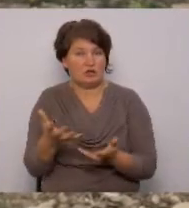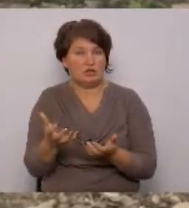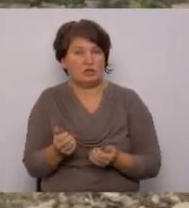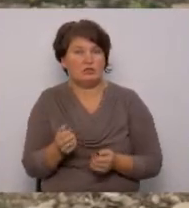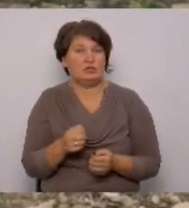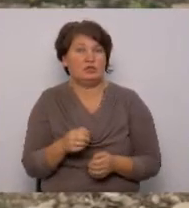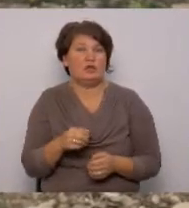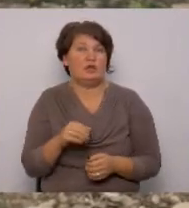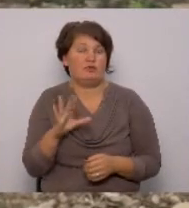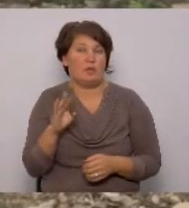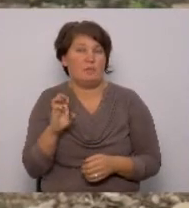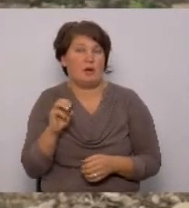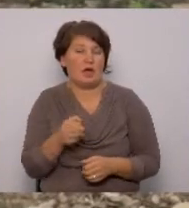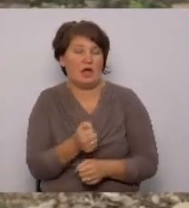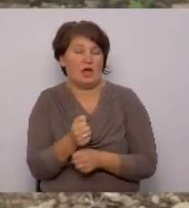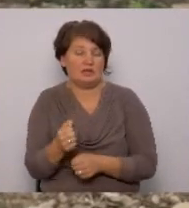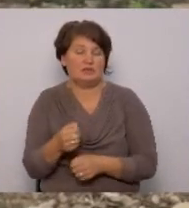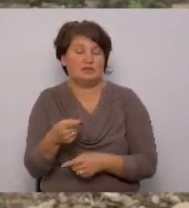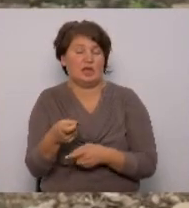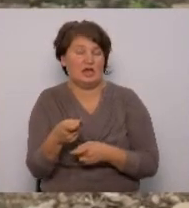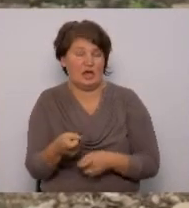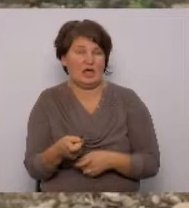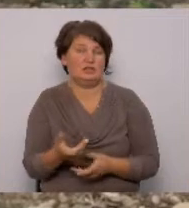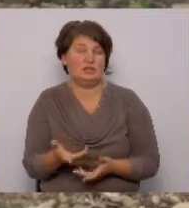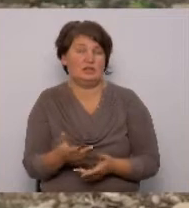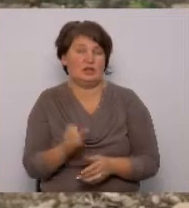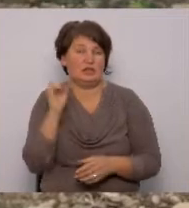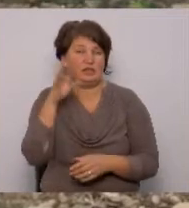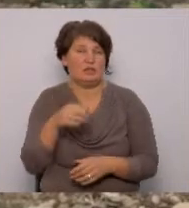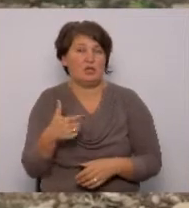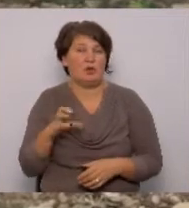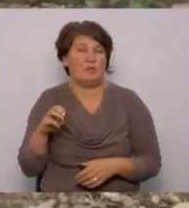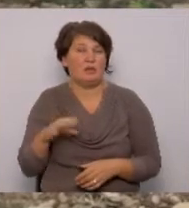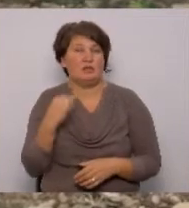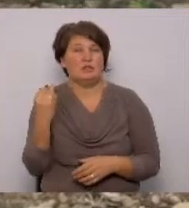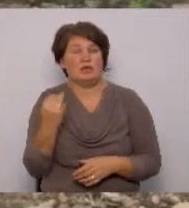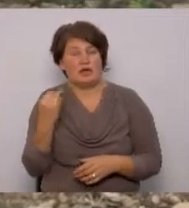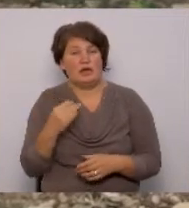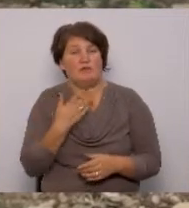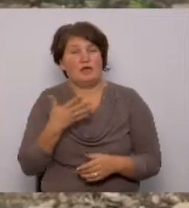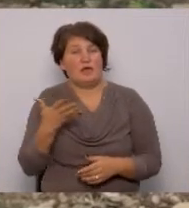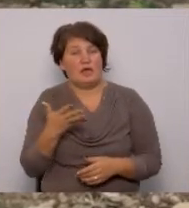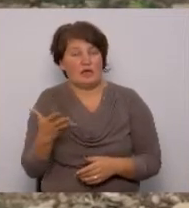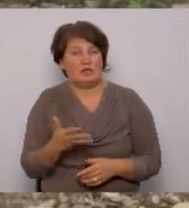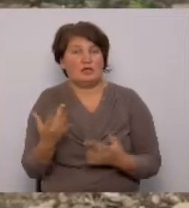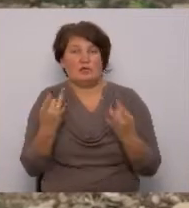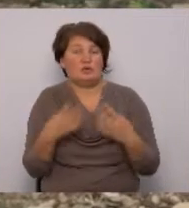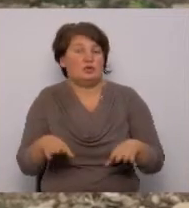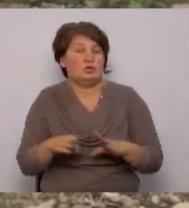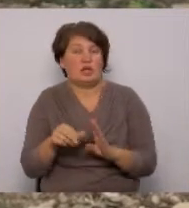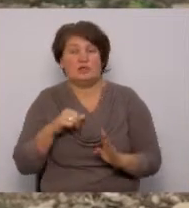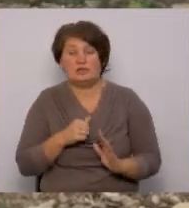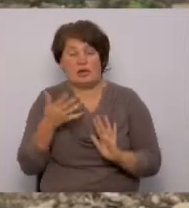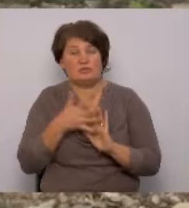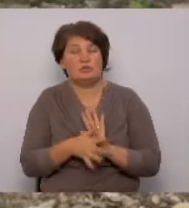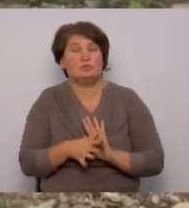стріляти, метати гранати. Тут дуже цікаві лекції по картографії, які просто так сам не